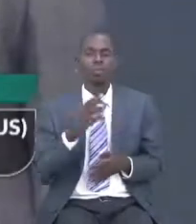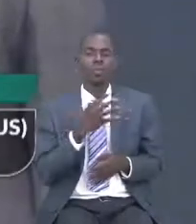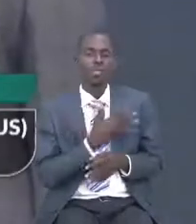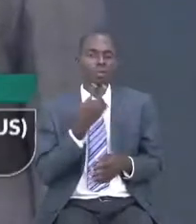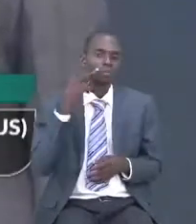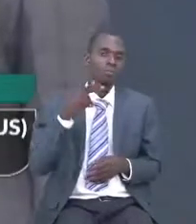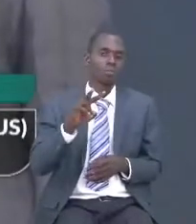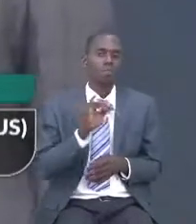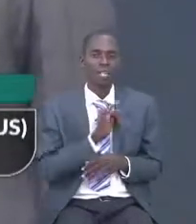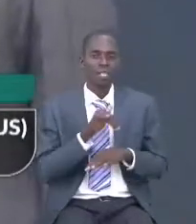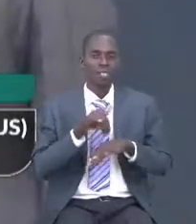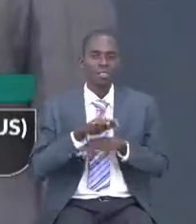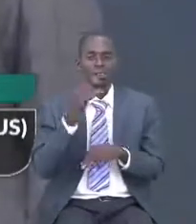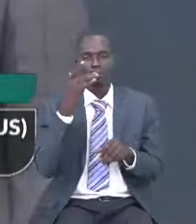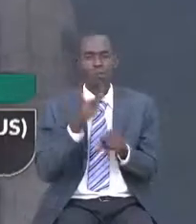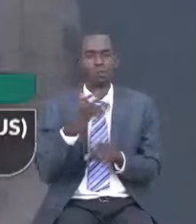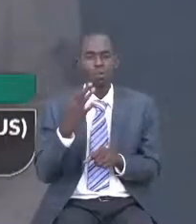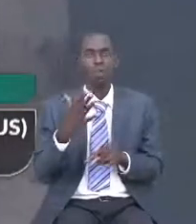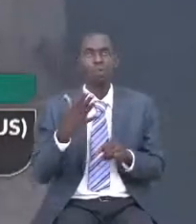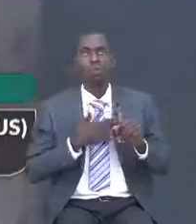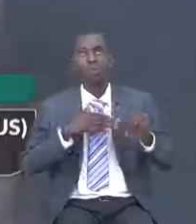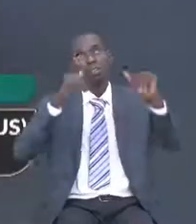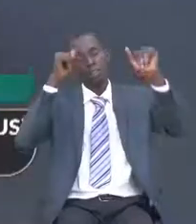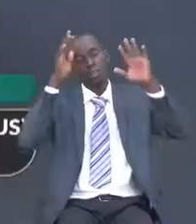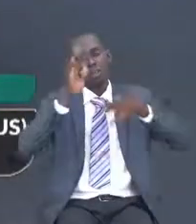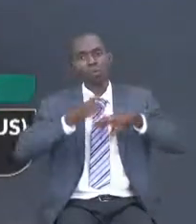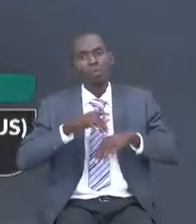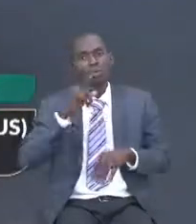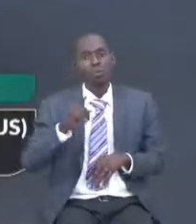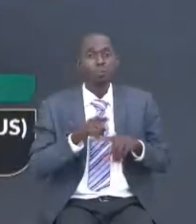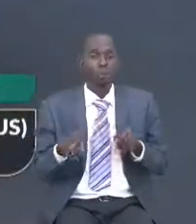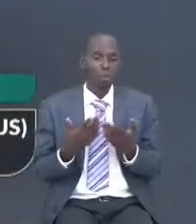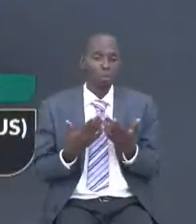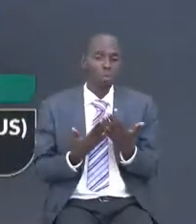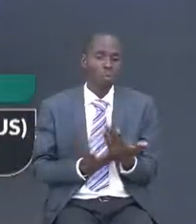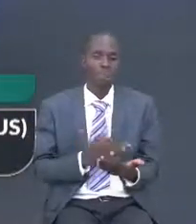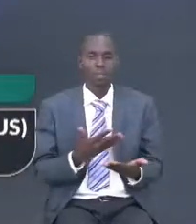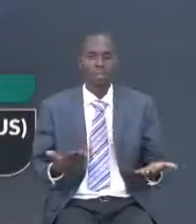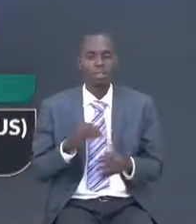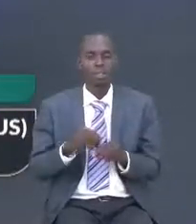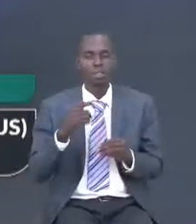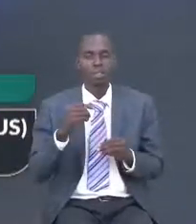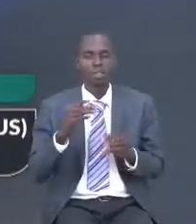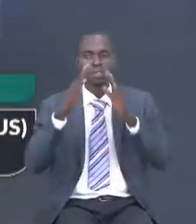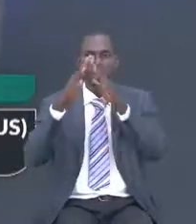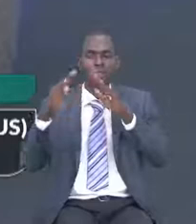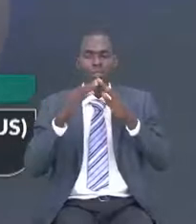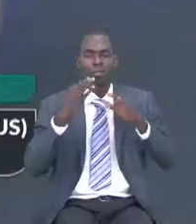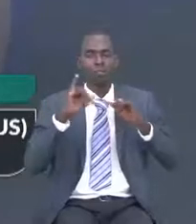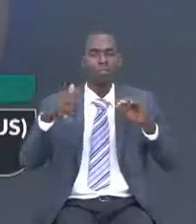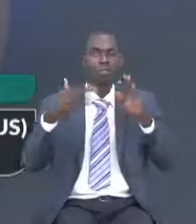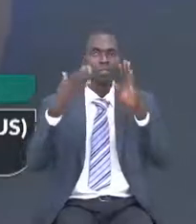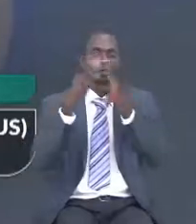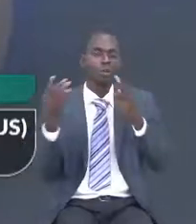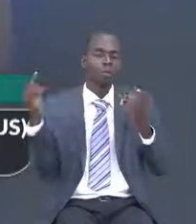En Luc 24, il dit, voici, Luc 24, 49, j'enverrai sur vous la promesse de mon Père, mais restez dans la ville